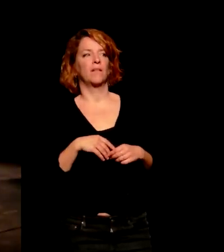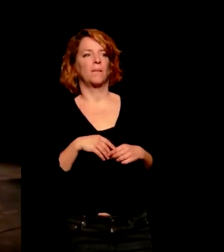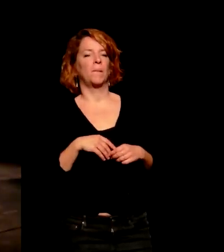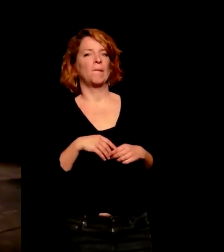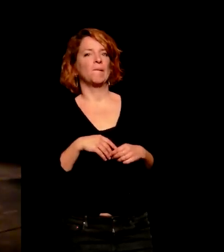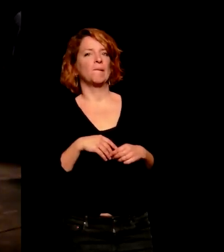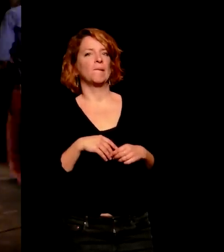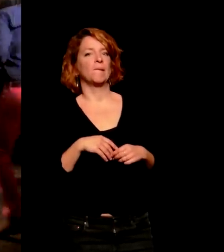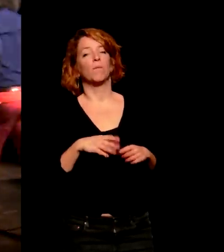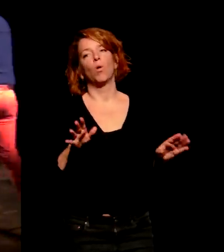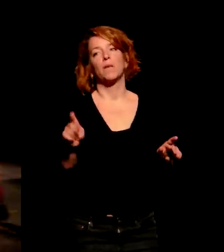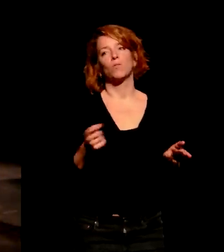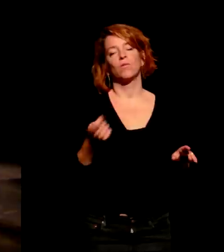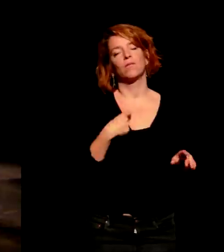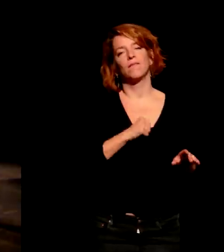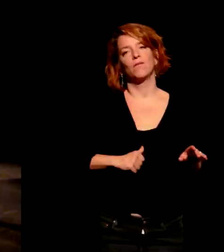Bon, je suis pas allé jusque-là.